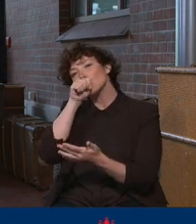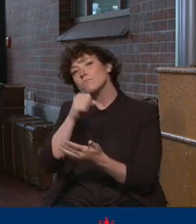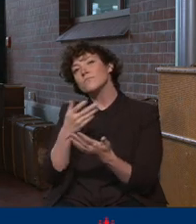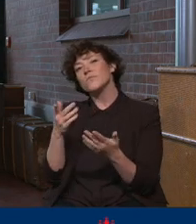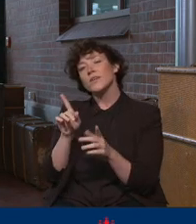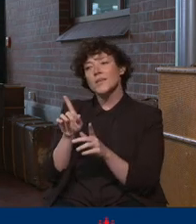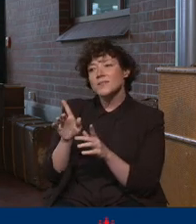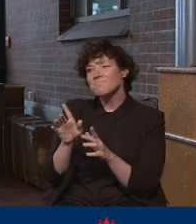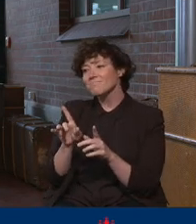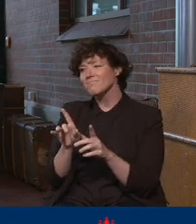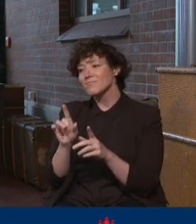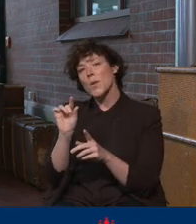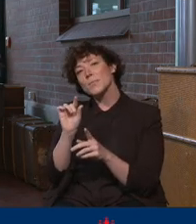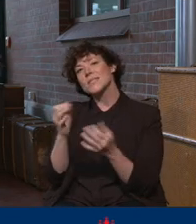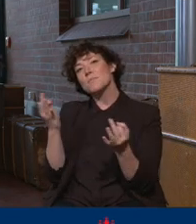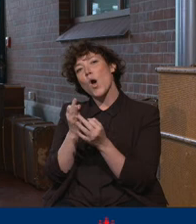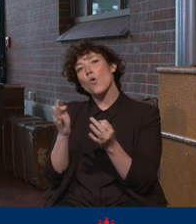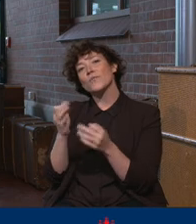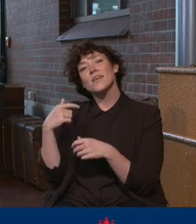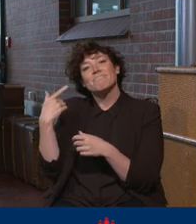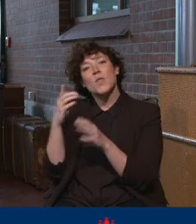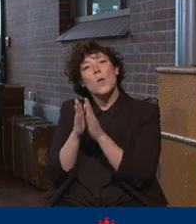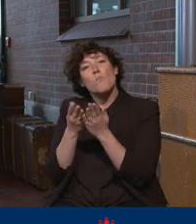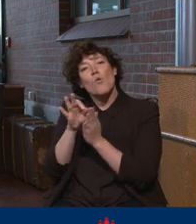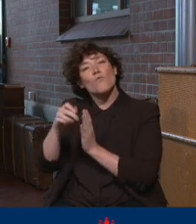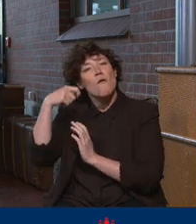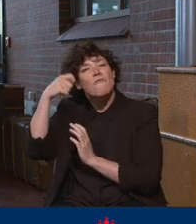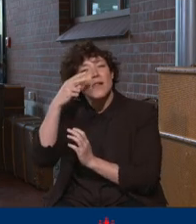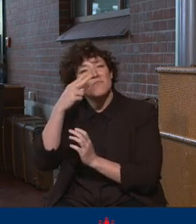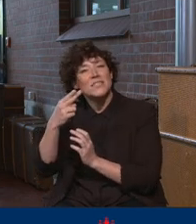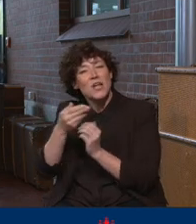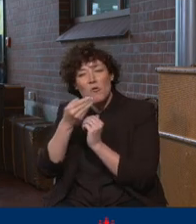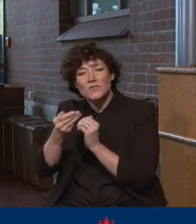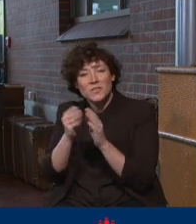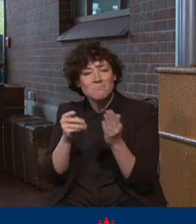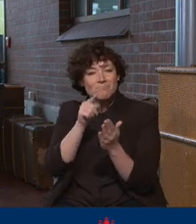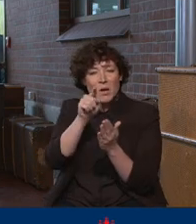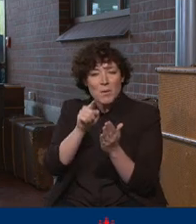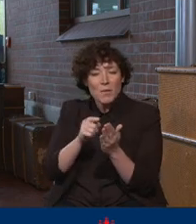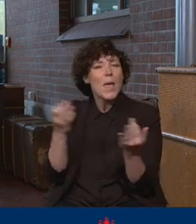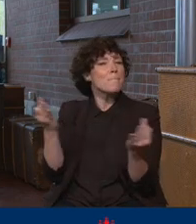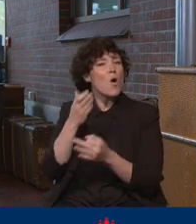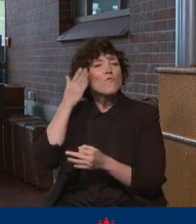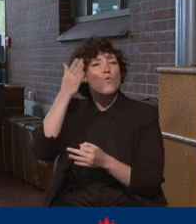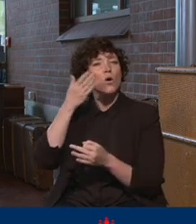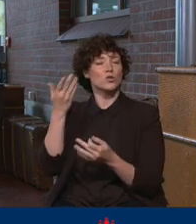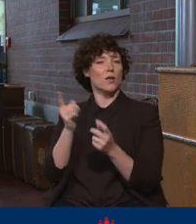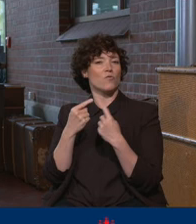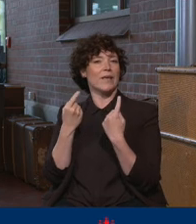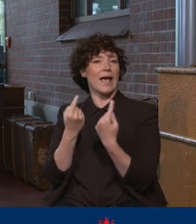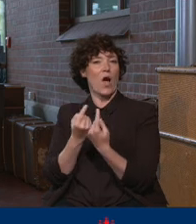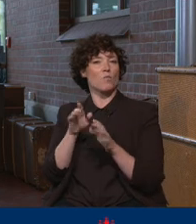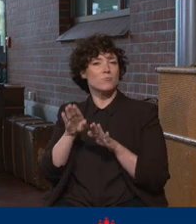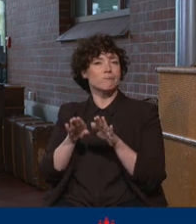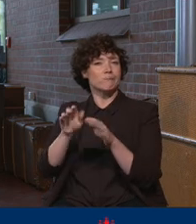sowas eine art von drehbuch es braucht eine vorstellung wie sich diese räume in dem langen zeitraum so schrittweise